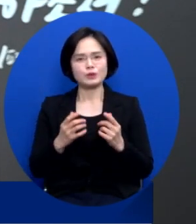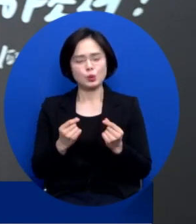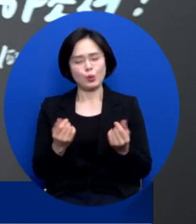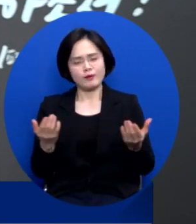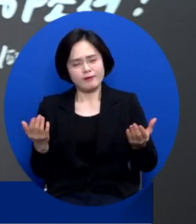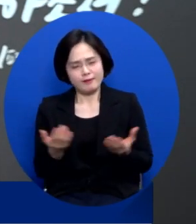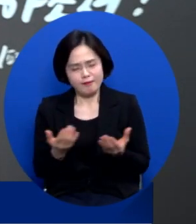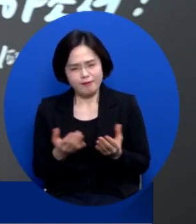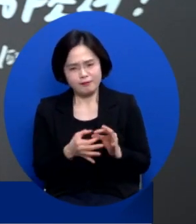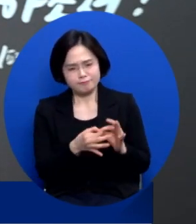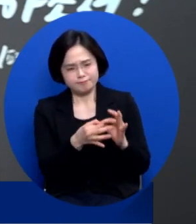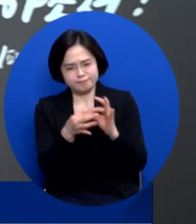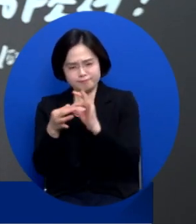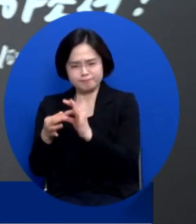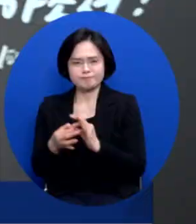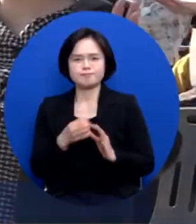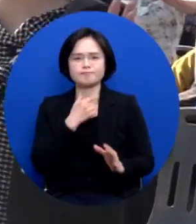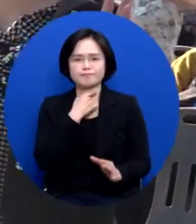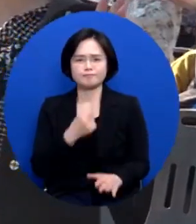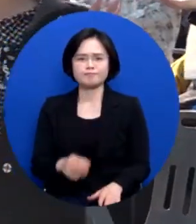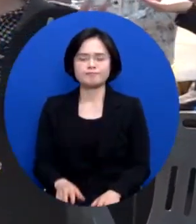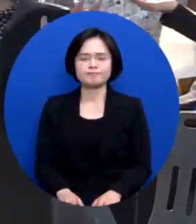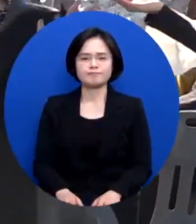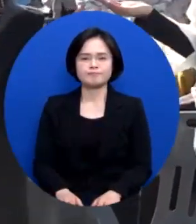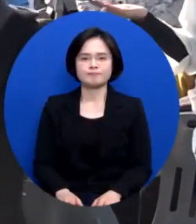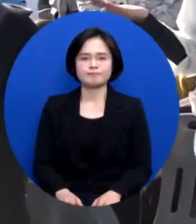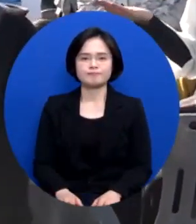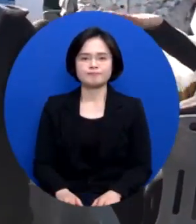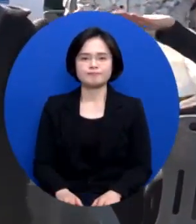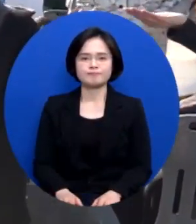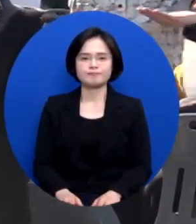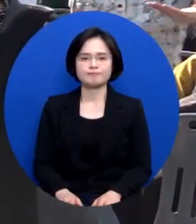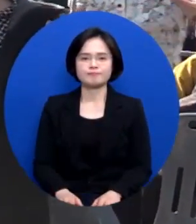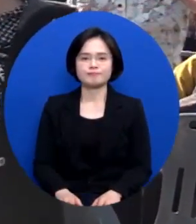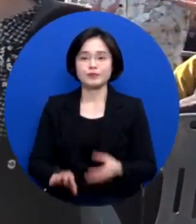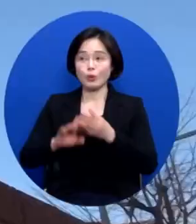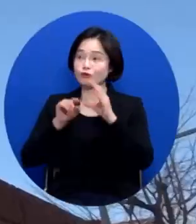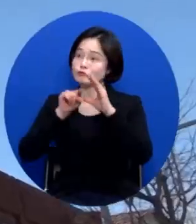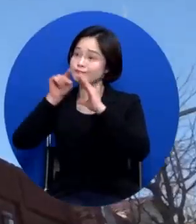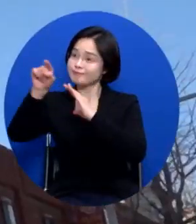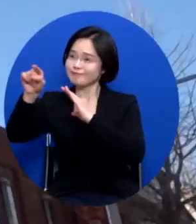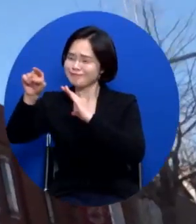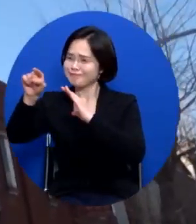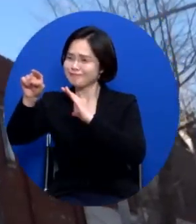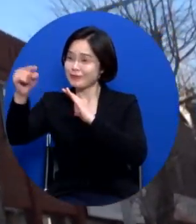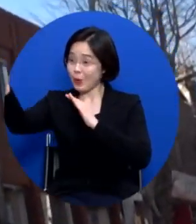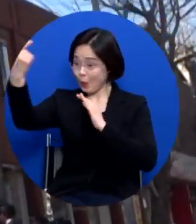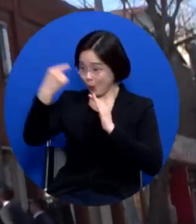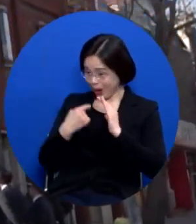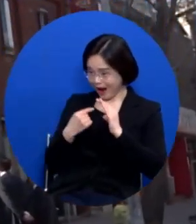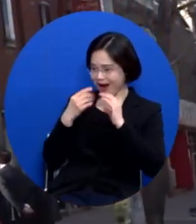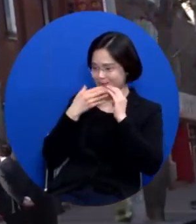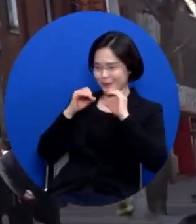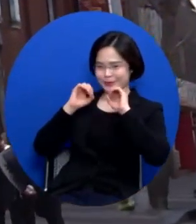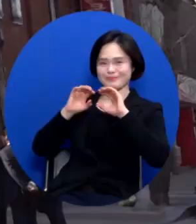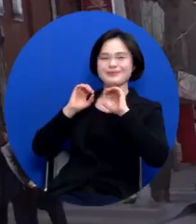좀 있었으면 좋겠습니다. 가는 선교에서 오는 선교로 변화된 선교의 지형.